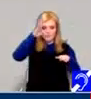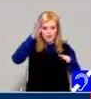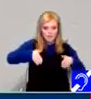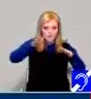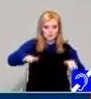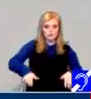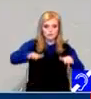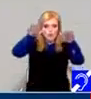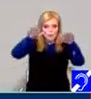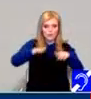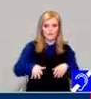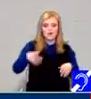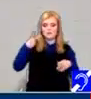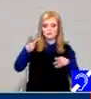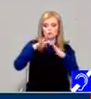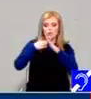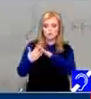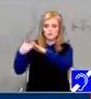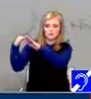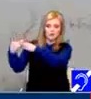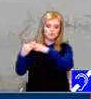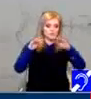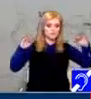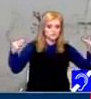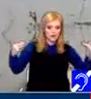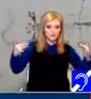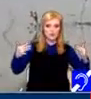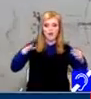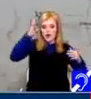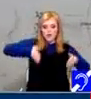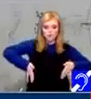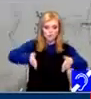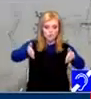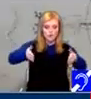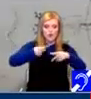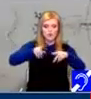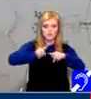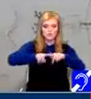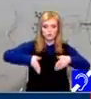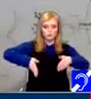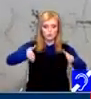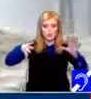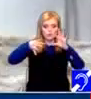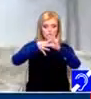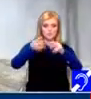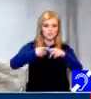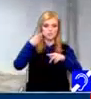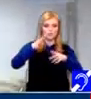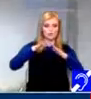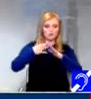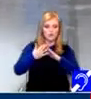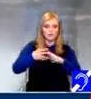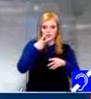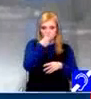cum vedeți, în acest moment este complet acoperit de ape. Am văzut să merg la Baraolt, că acolo lucrez și deja din centru,